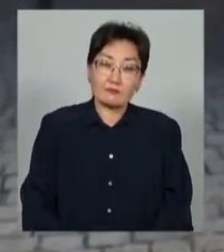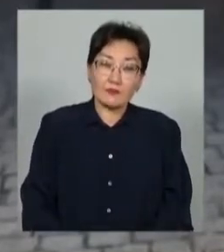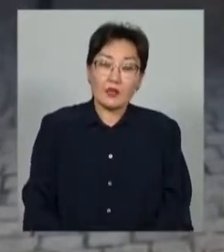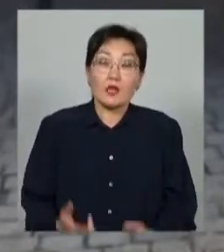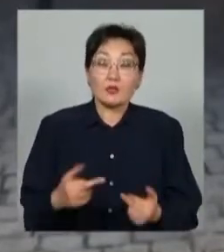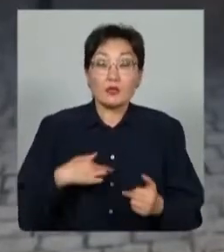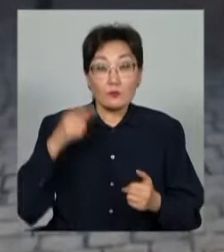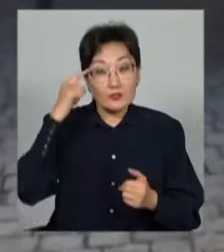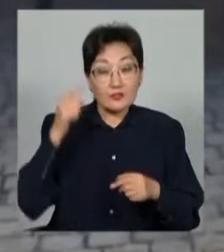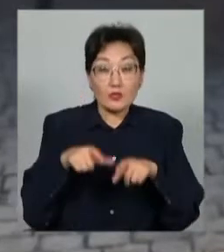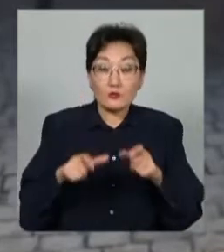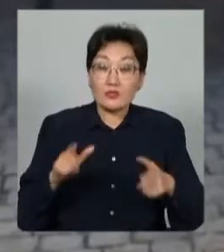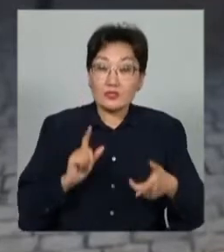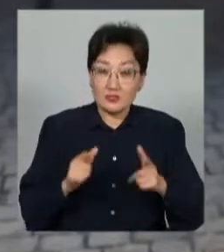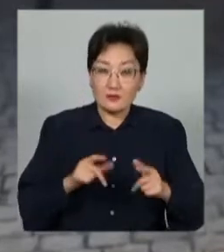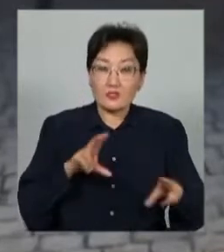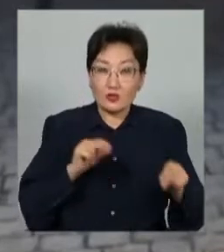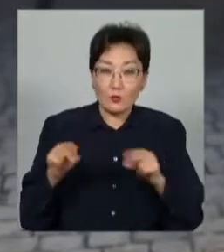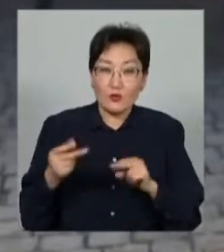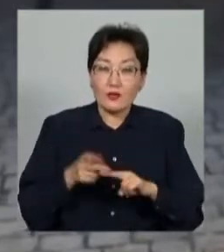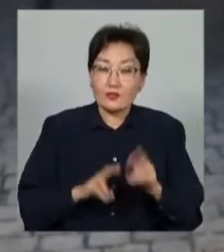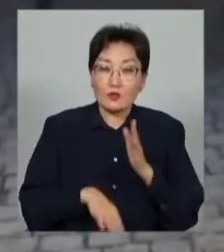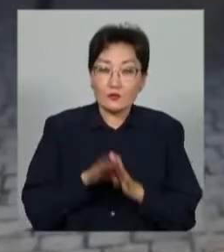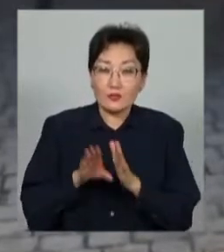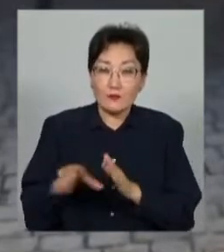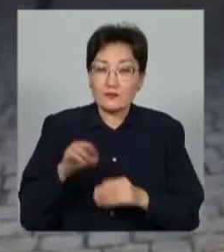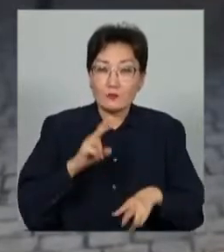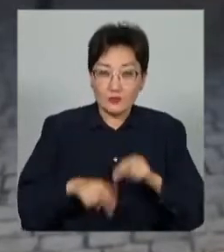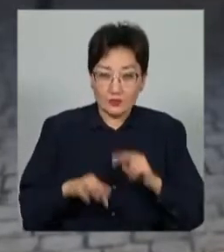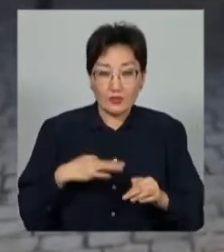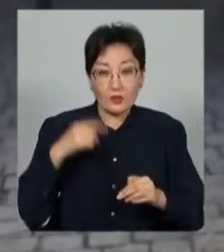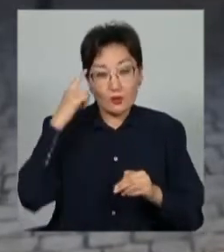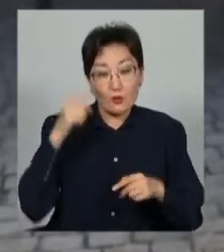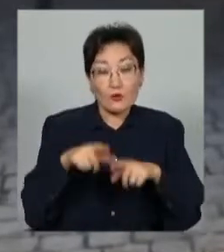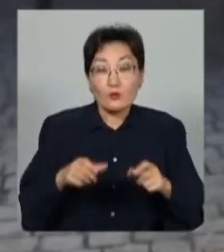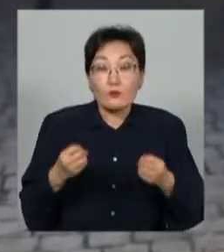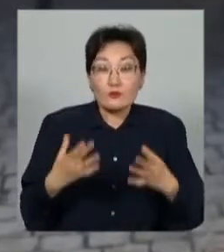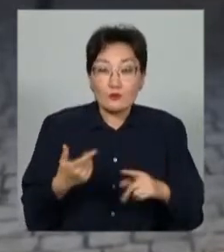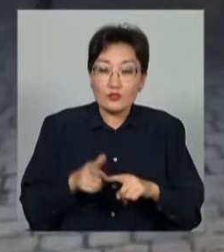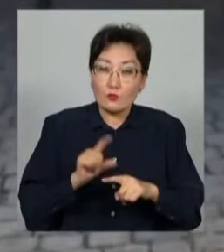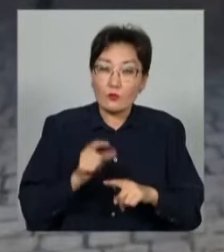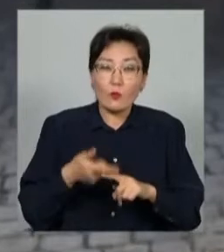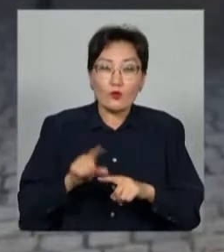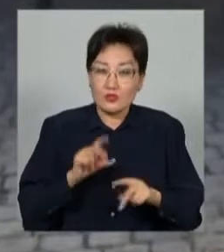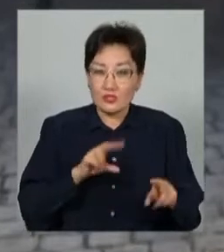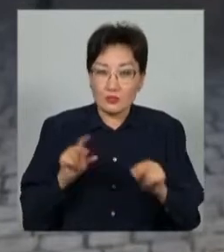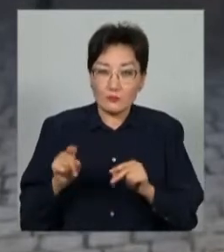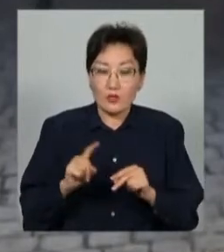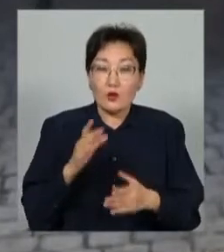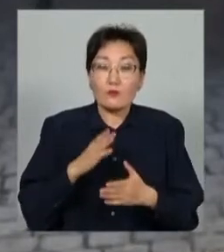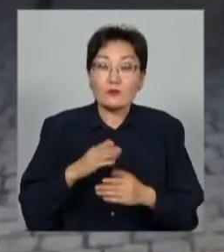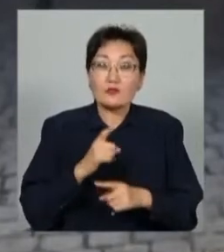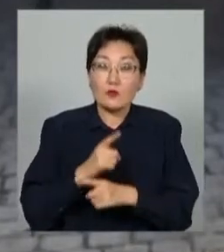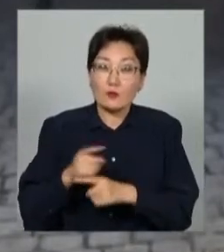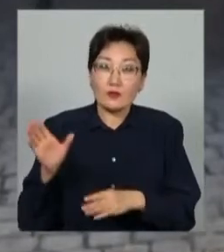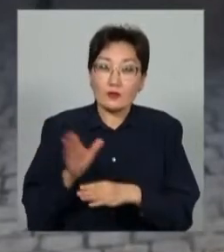Да, я думаю, люди действительно счастливы, и вообще это улучшило всем настроение. Я думаю, что люди просто очень-очень счастливы, что ограничения